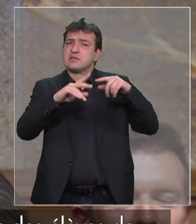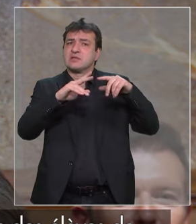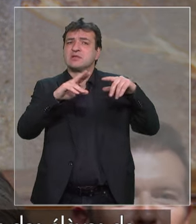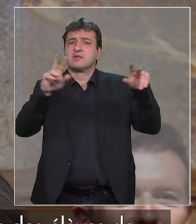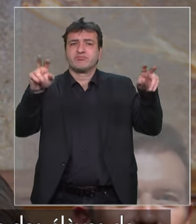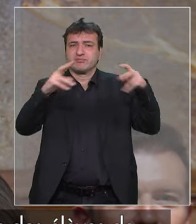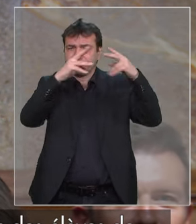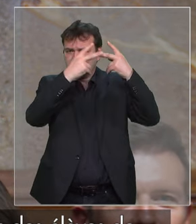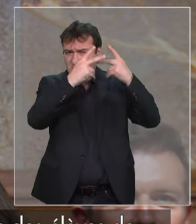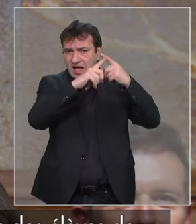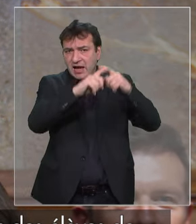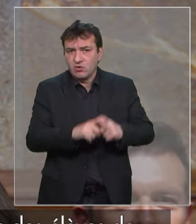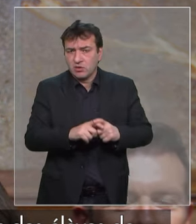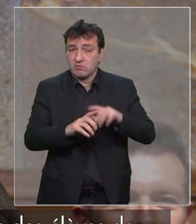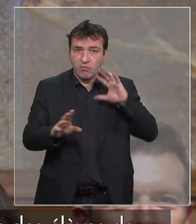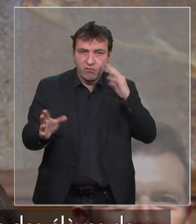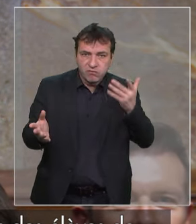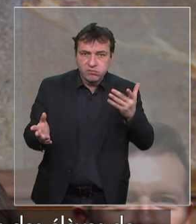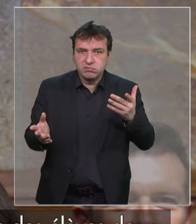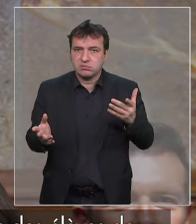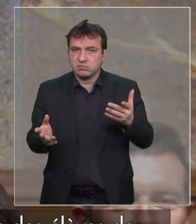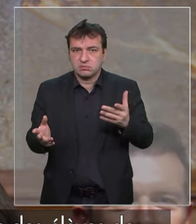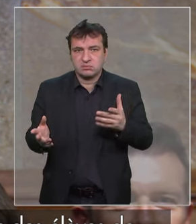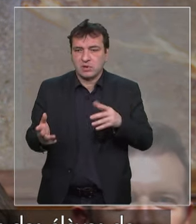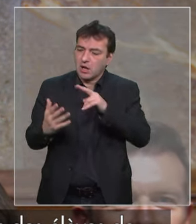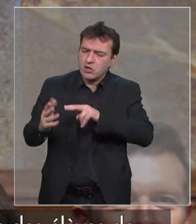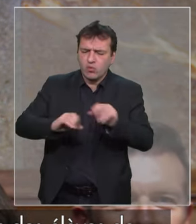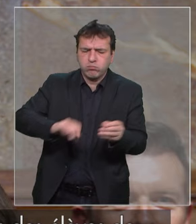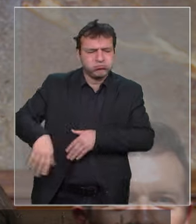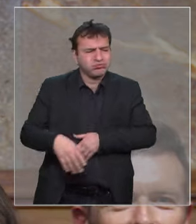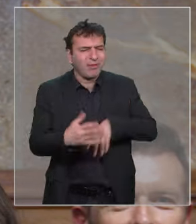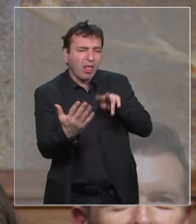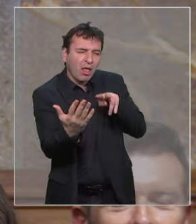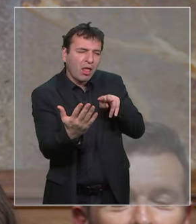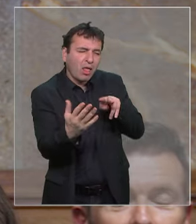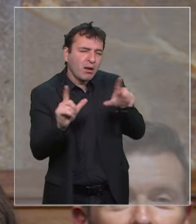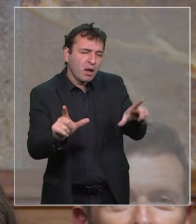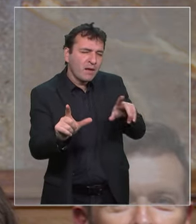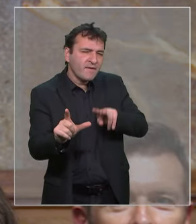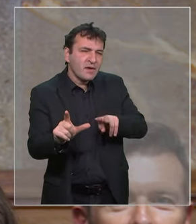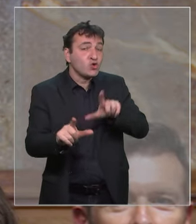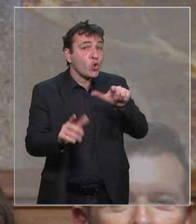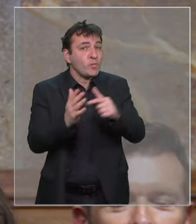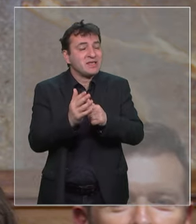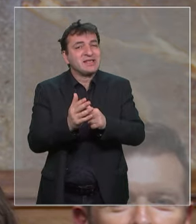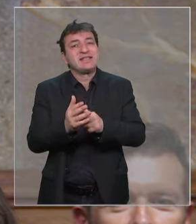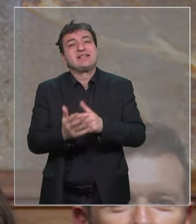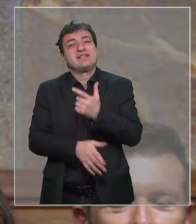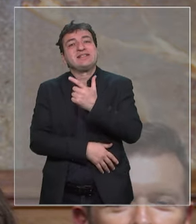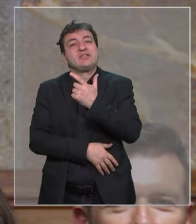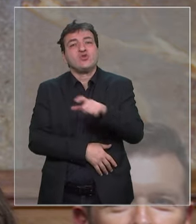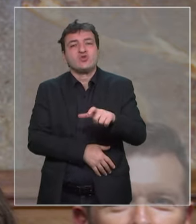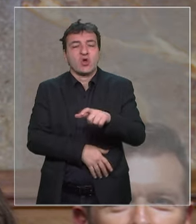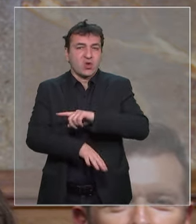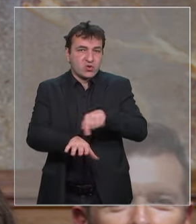récréatifs maltraitants qui détournent des pratiques de lecture et qui dévorent 2700 heures de la vie d'un élève de 4e, l'équivalent de